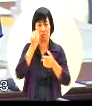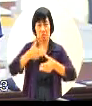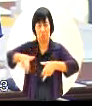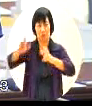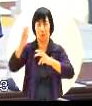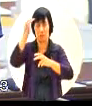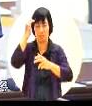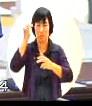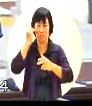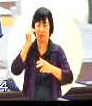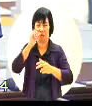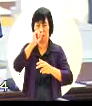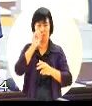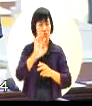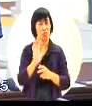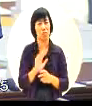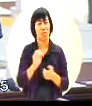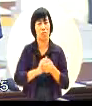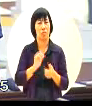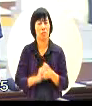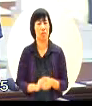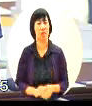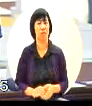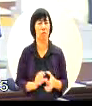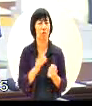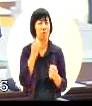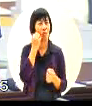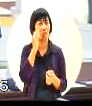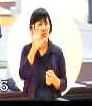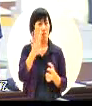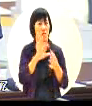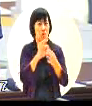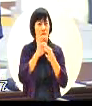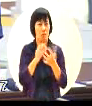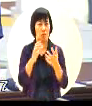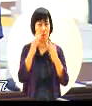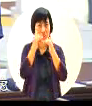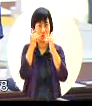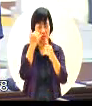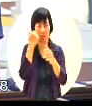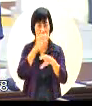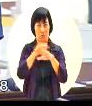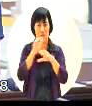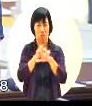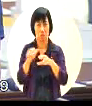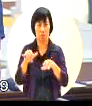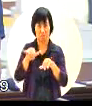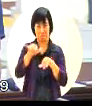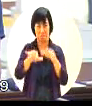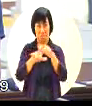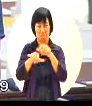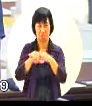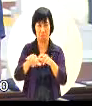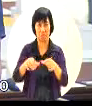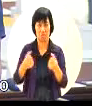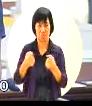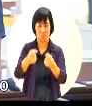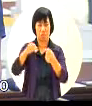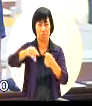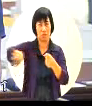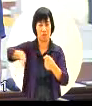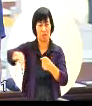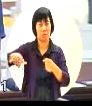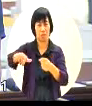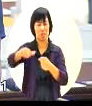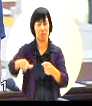所以早暗上下课的时间，学生拢占车道吼，拢占车道超过，啊，这交